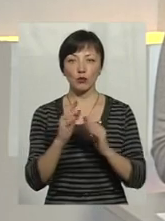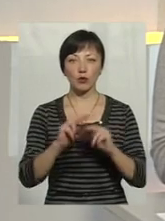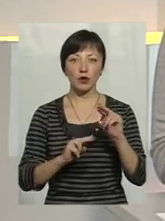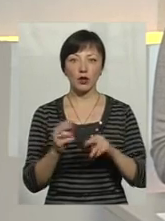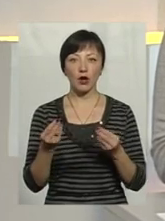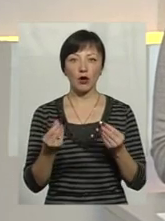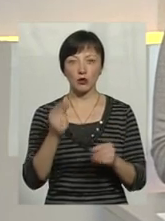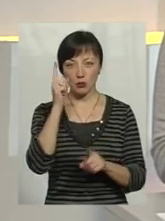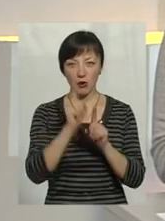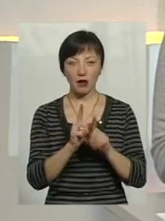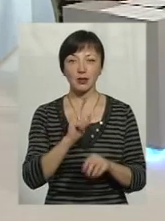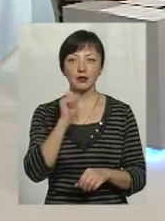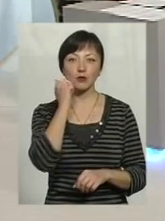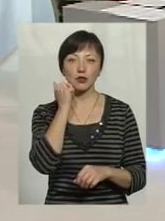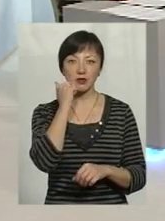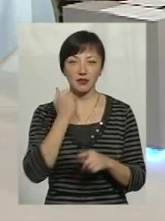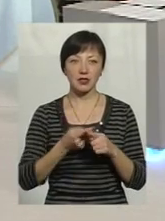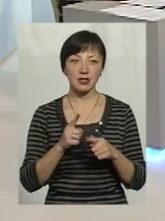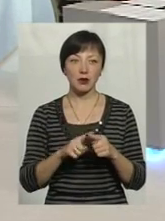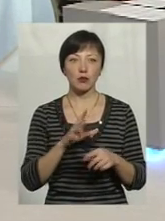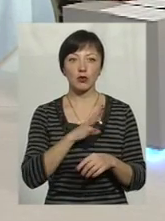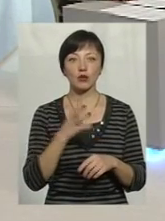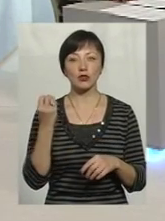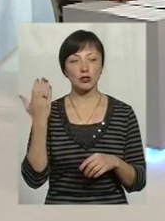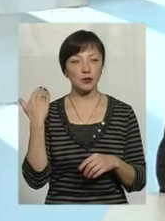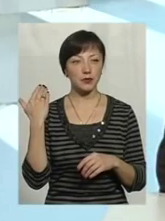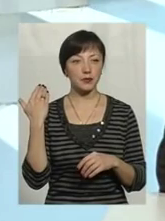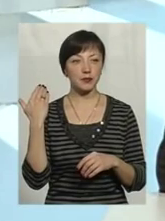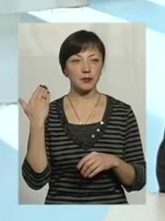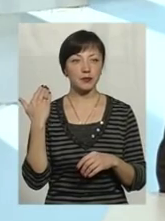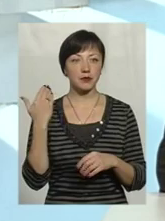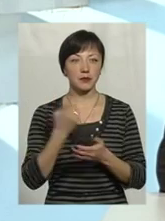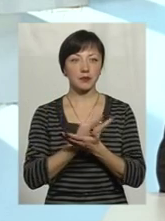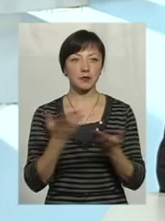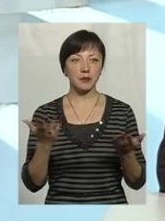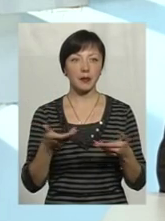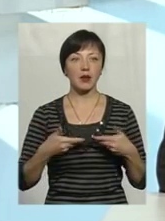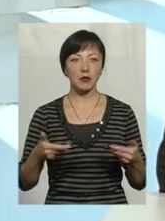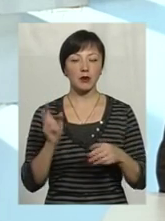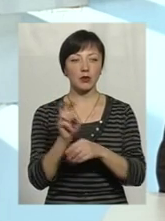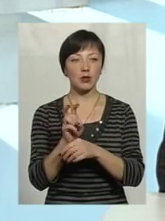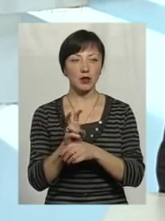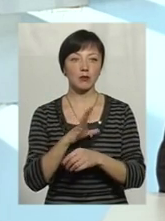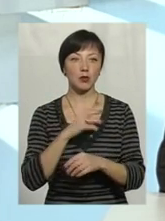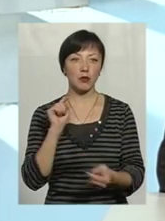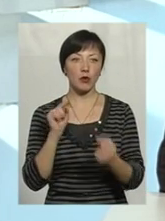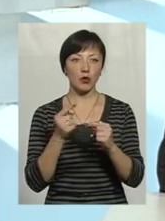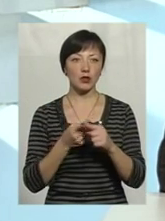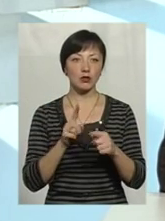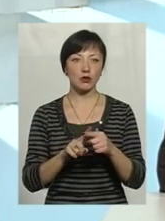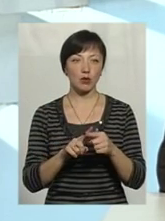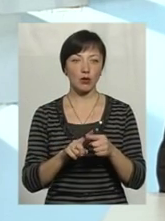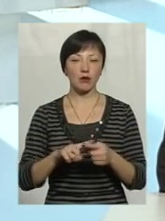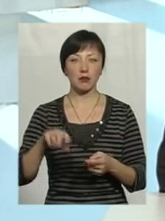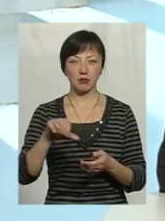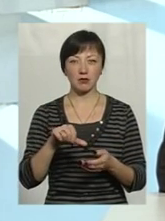гроші брата з Москви. Це було ще при представленні, тому що ми тоді ходили, ми були проти цього представлення на